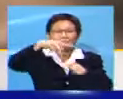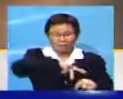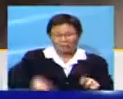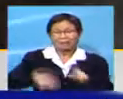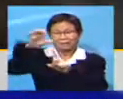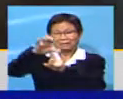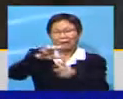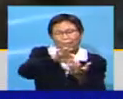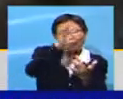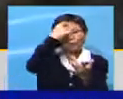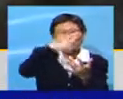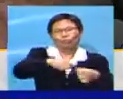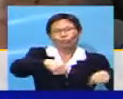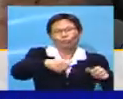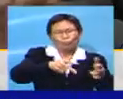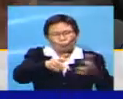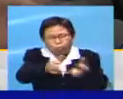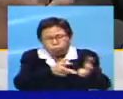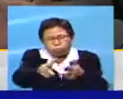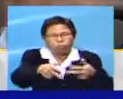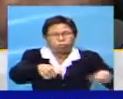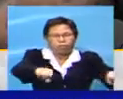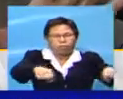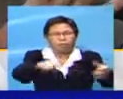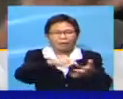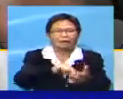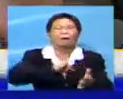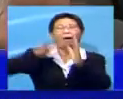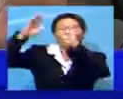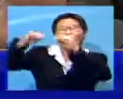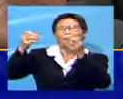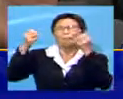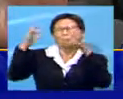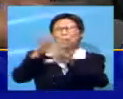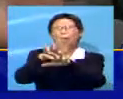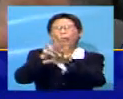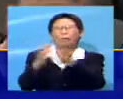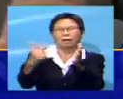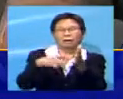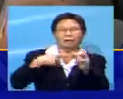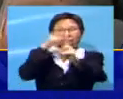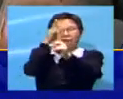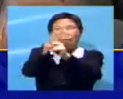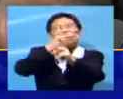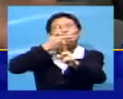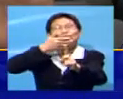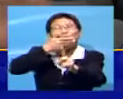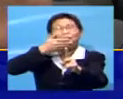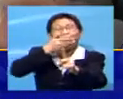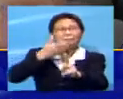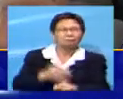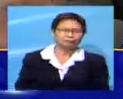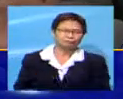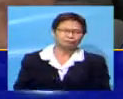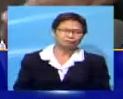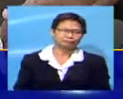perlumbaan motor jenis scrambler ini. Berharap dengan projek ini lebih ramai lagi. Kita target golongan muda utamanya yang